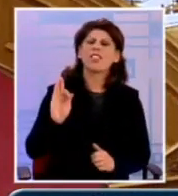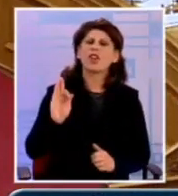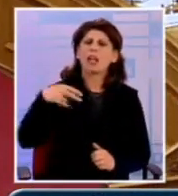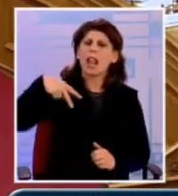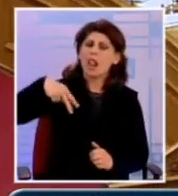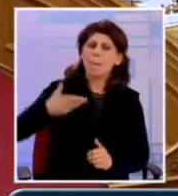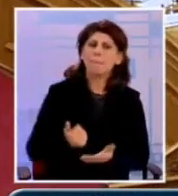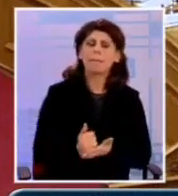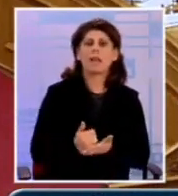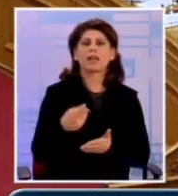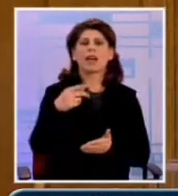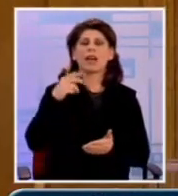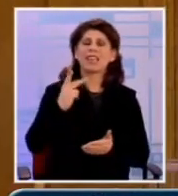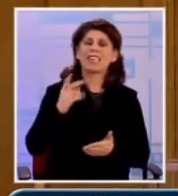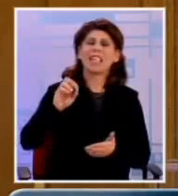και Ρωγία Χαΐας